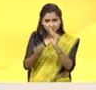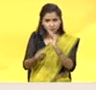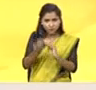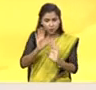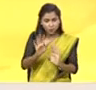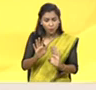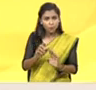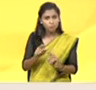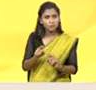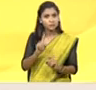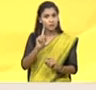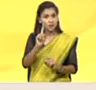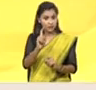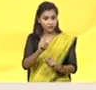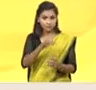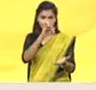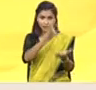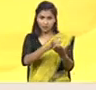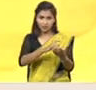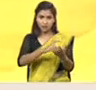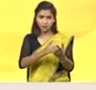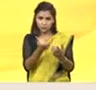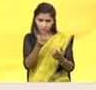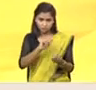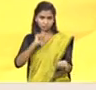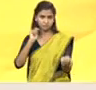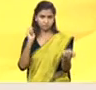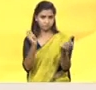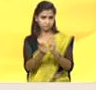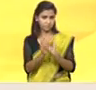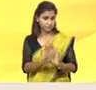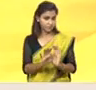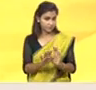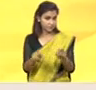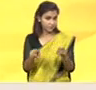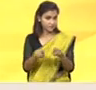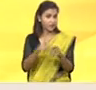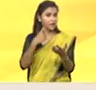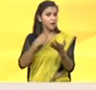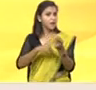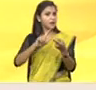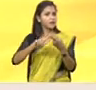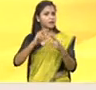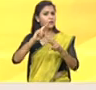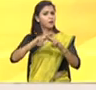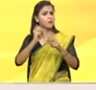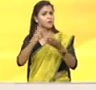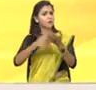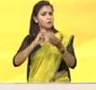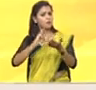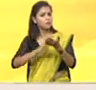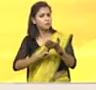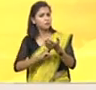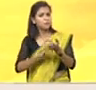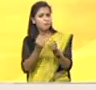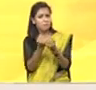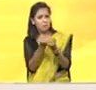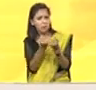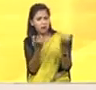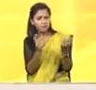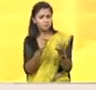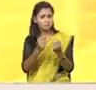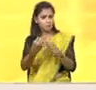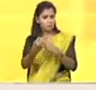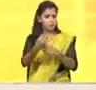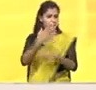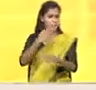एक क्षेत्र में जब रिफॉर्म होता है तो रिफॉर्म का कितने मल्टीपल इफेक्ट्स होते हैं, कितने